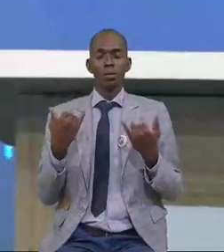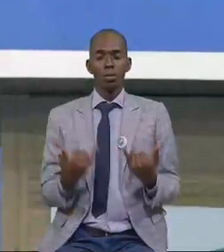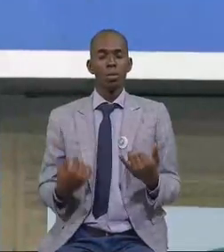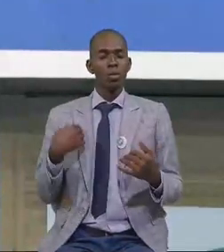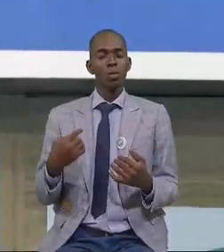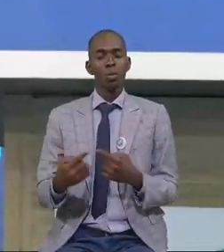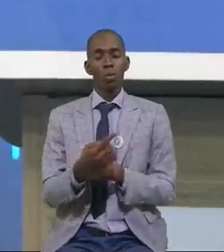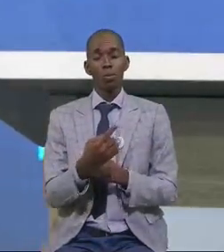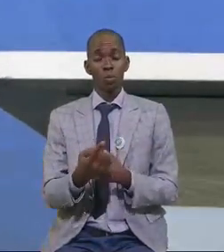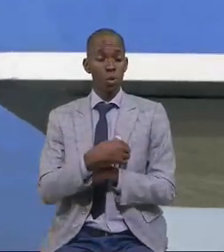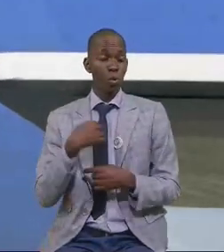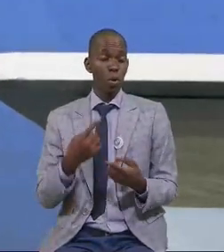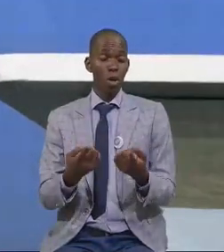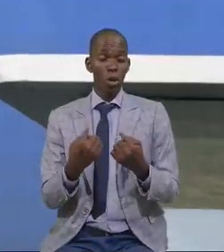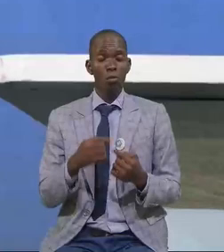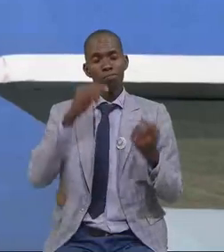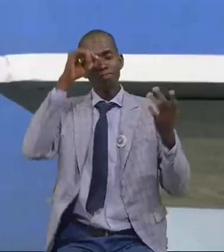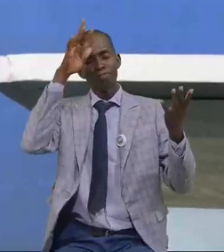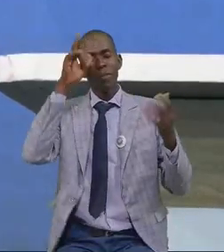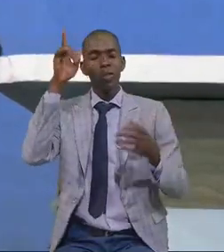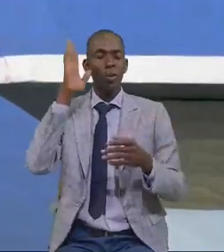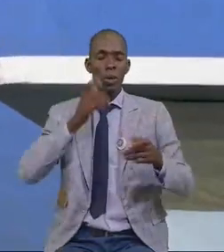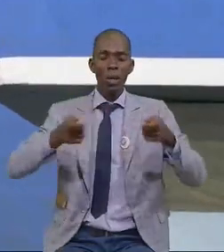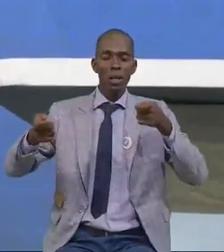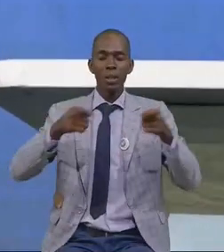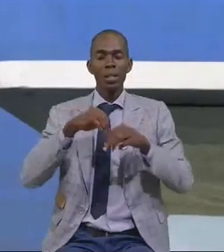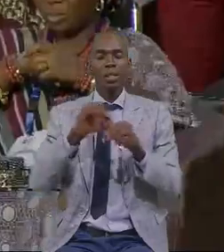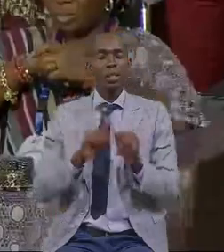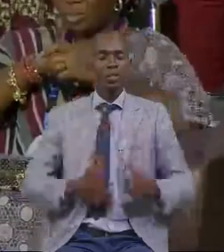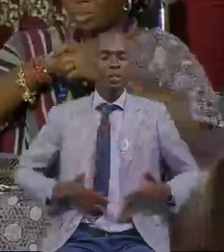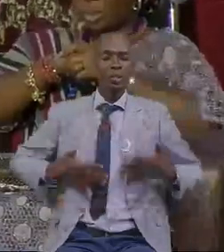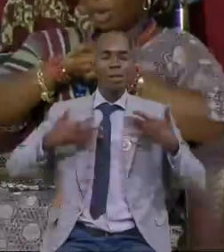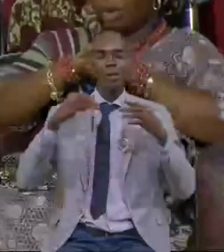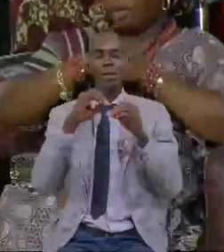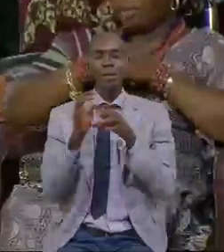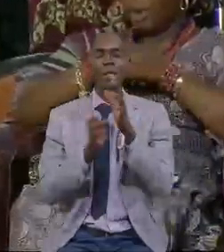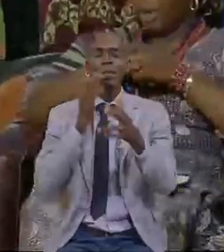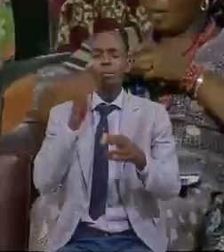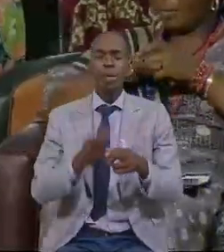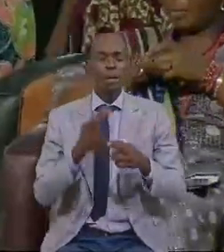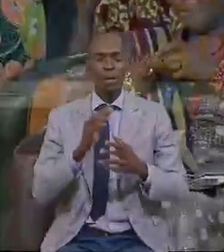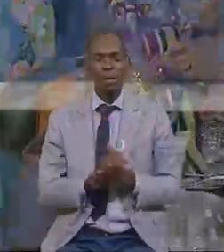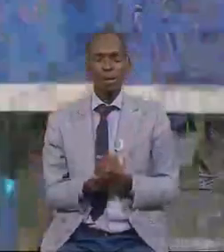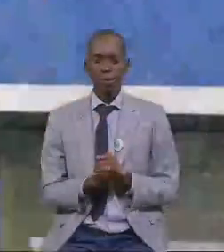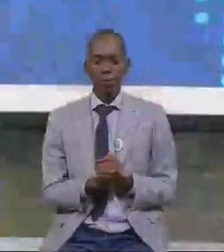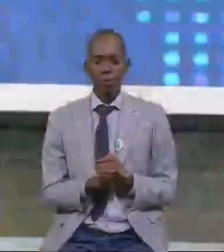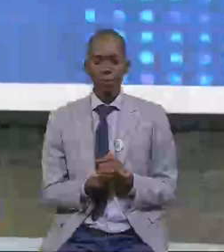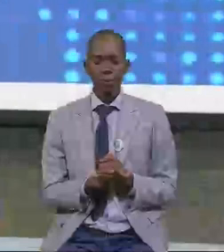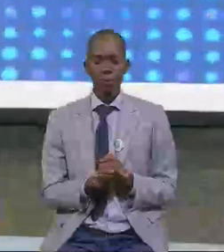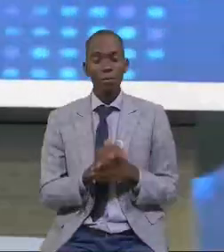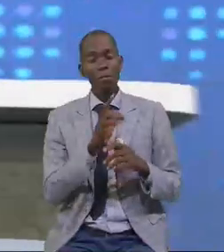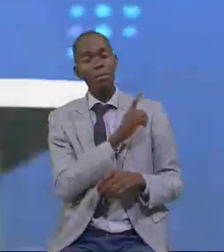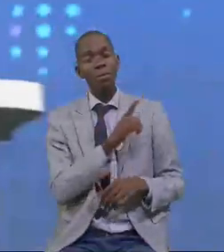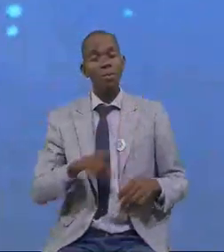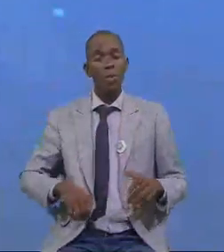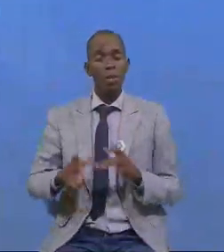Ce jour, nous venons, attendant que tu règnes dans chaque vie au nom de Jésus-Christ. Seigneur